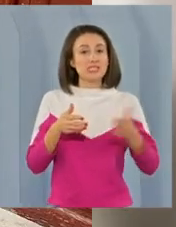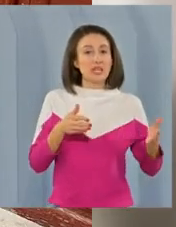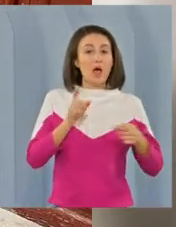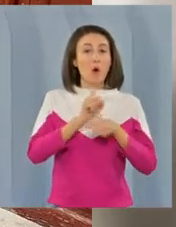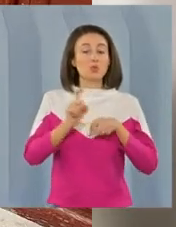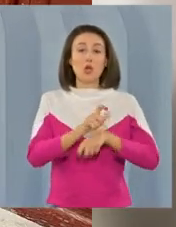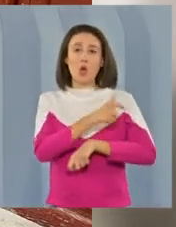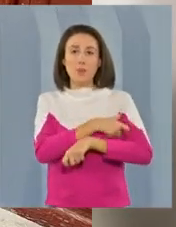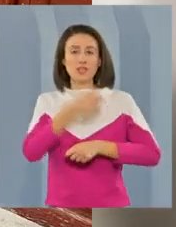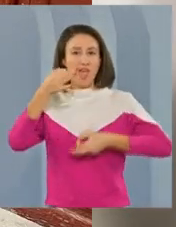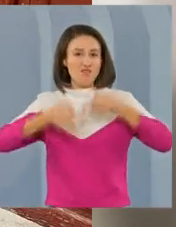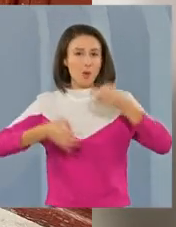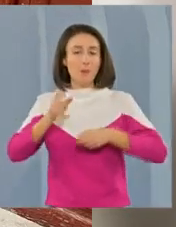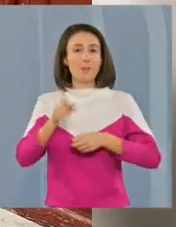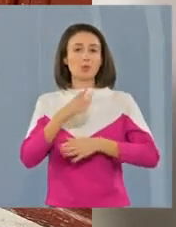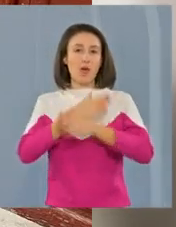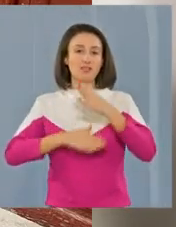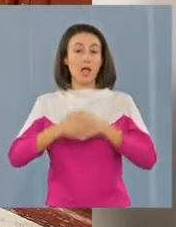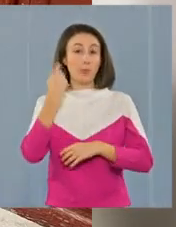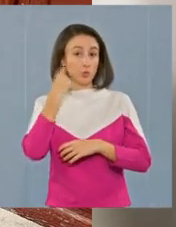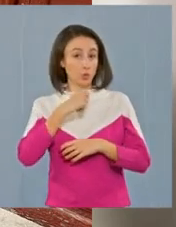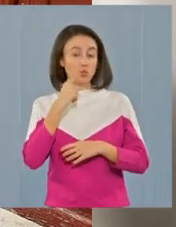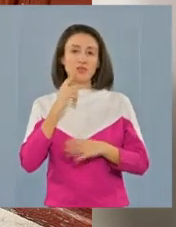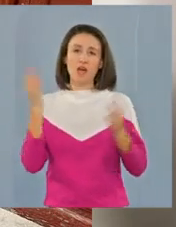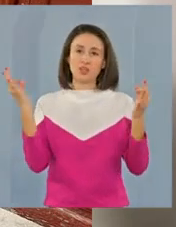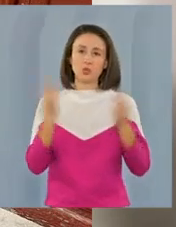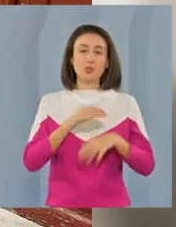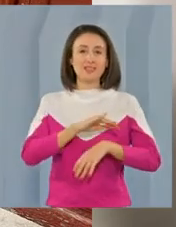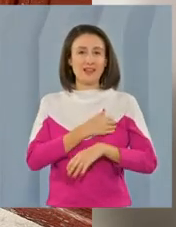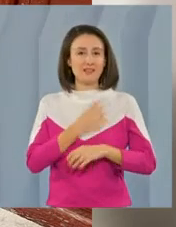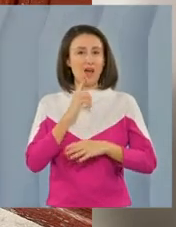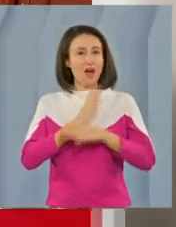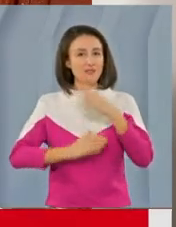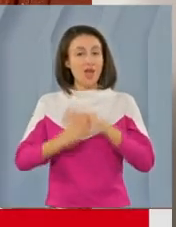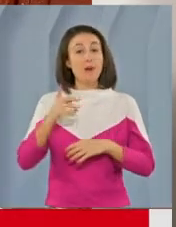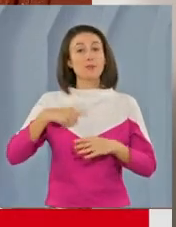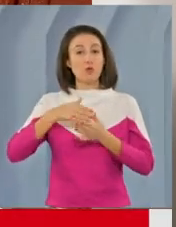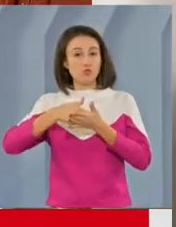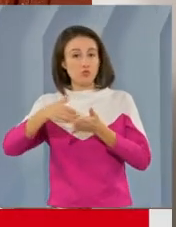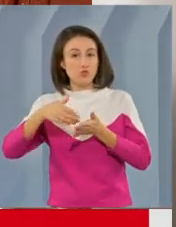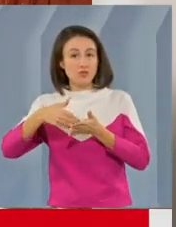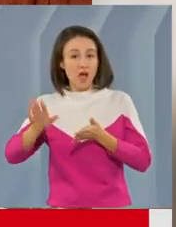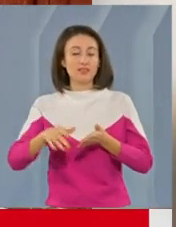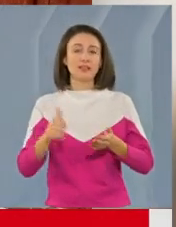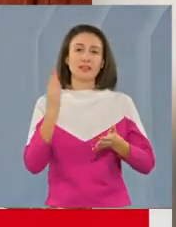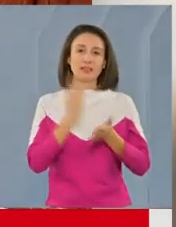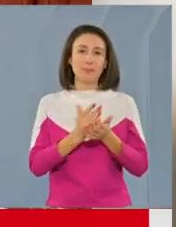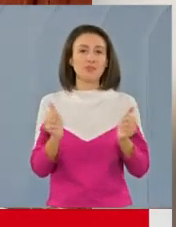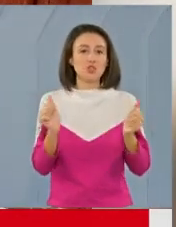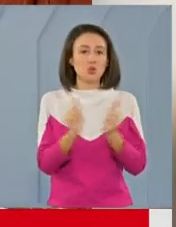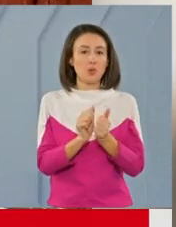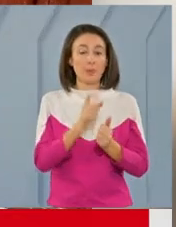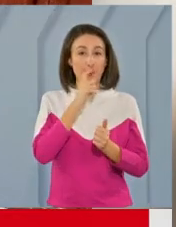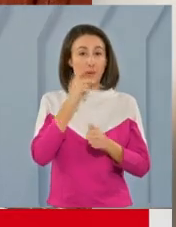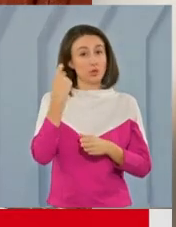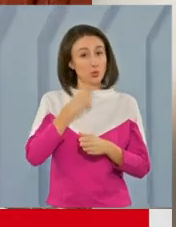Comisia de Evaluare a Persoanelor cu Handicap din Cluj că i s-a redus gradul de handicap și este refuzat dreptul de însoțitor. Bărbatul